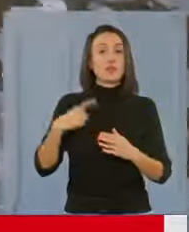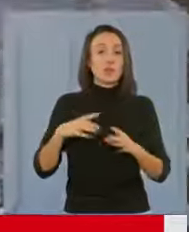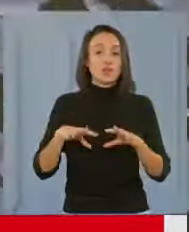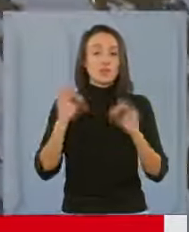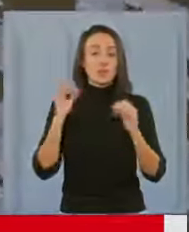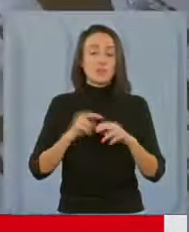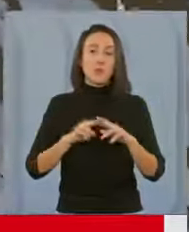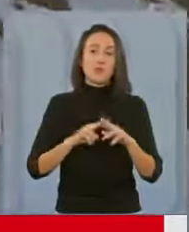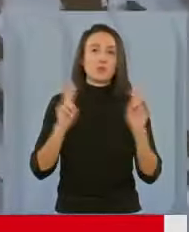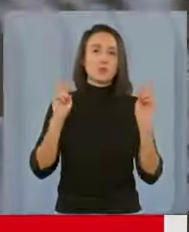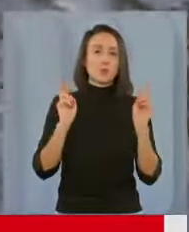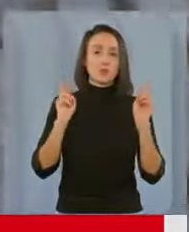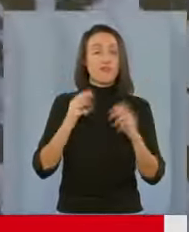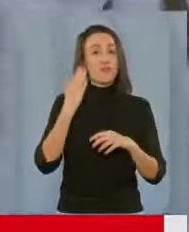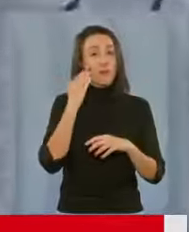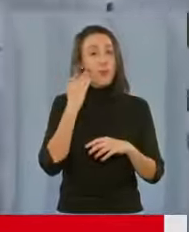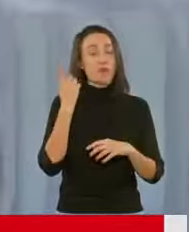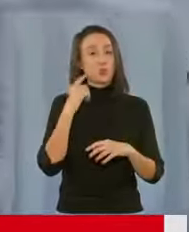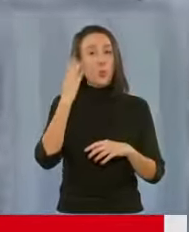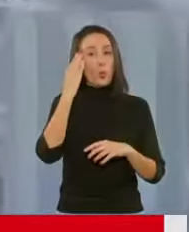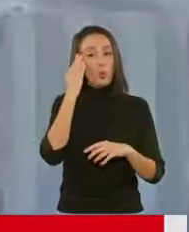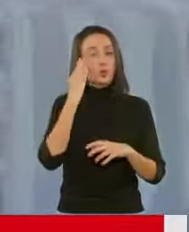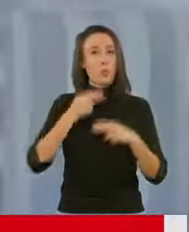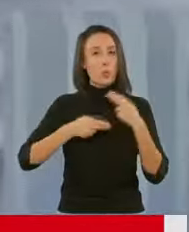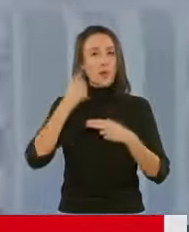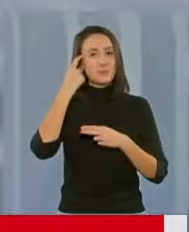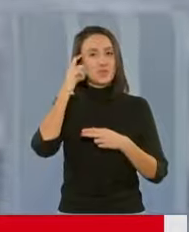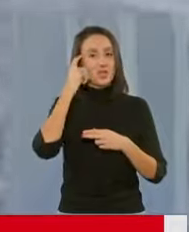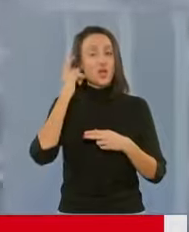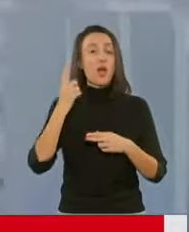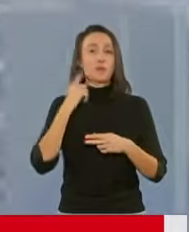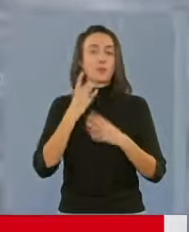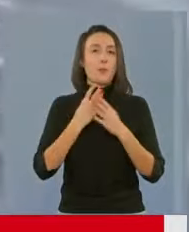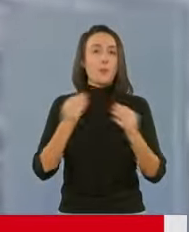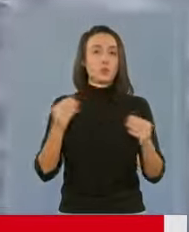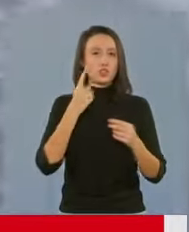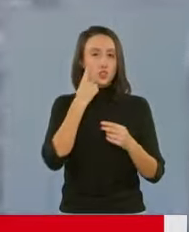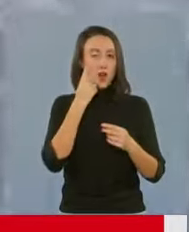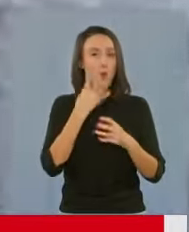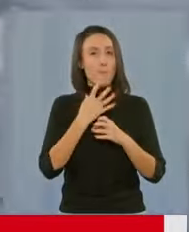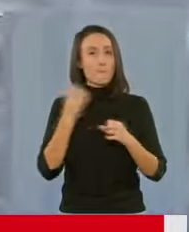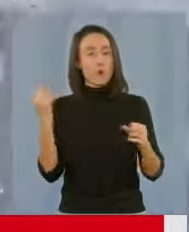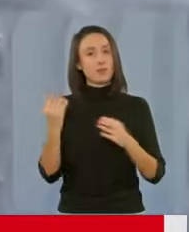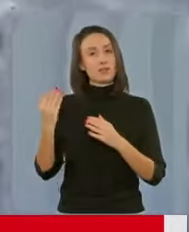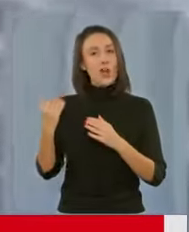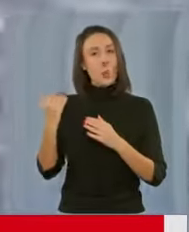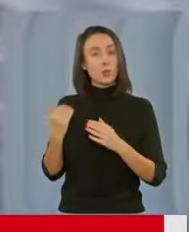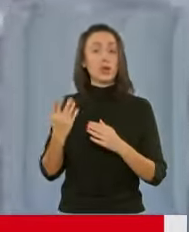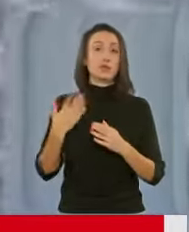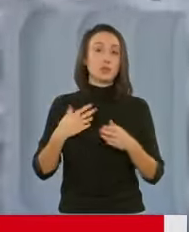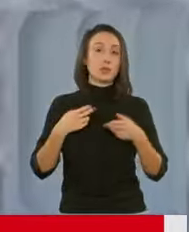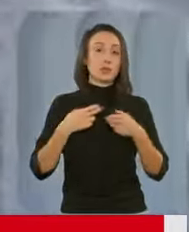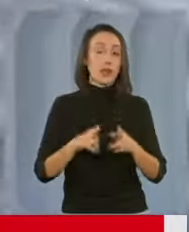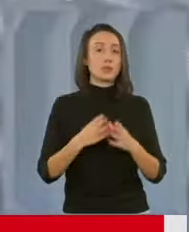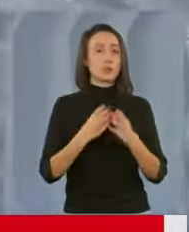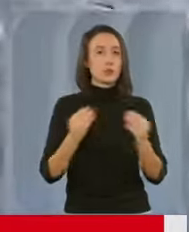găsită. Potrivit unor surse, femeia era cunoscută cu boli psihice și a avut mai multe tentative de suicid în trecut. Ea a fost internată